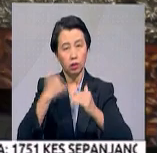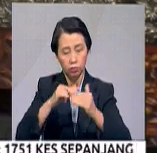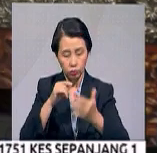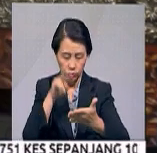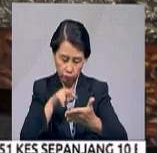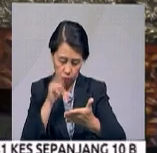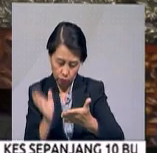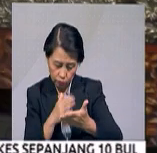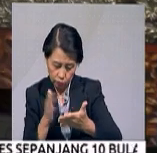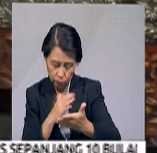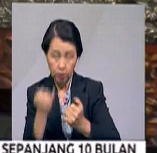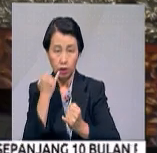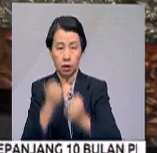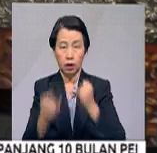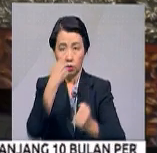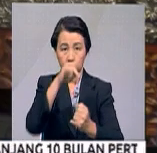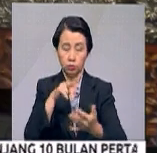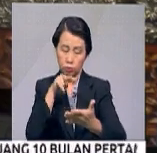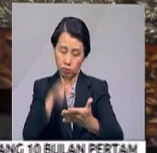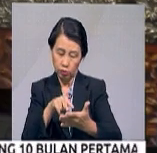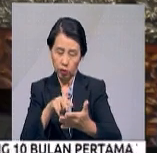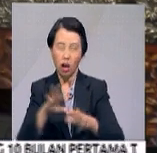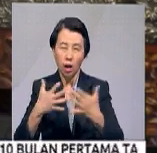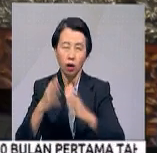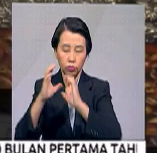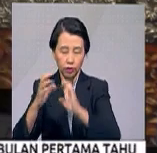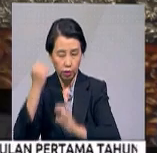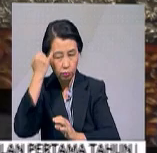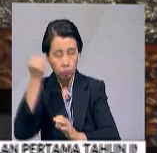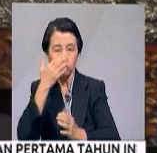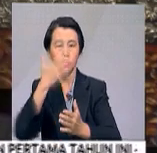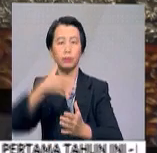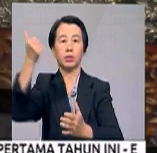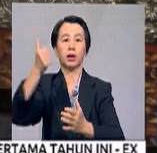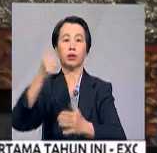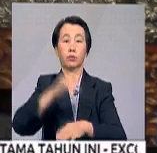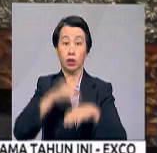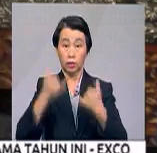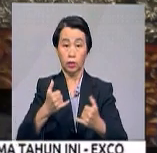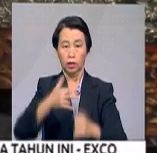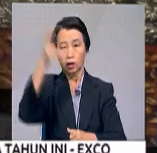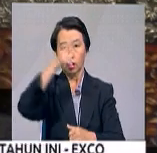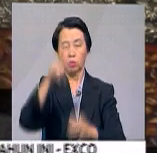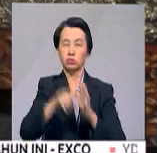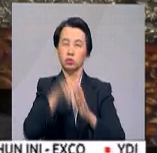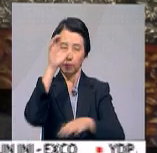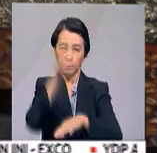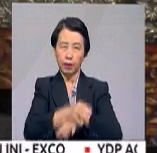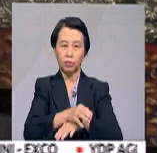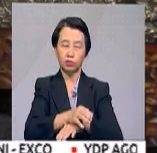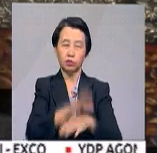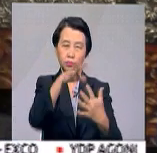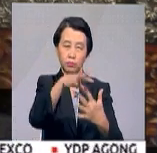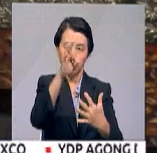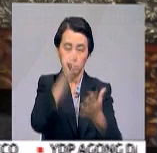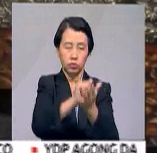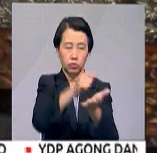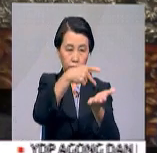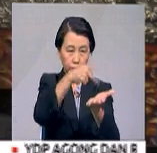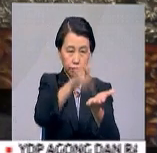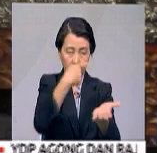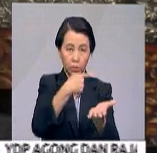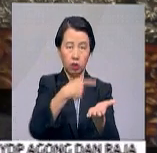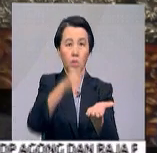penelitian terakhir kita untuk melihat mekanisme yang terbaik. Di waktu ini kerajaan terpaksa meletakkan prioriti terhadap pembayaran